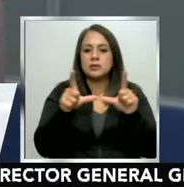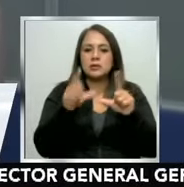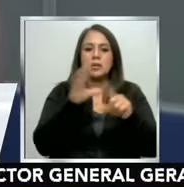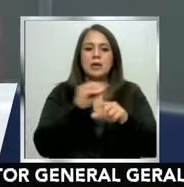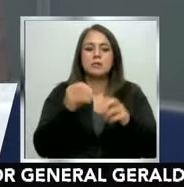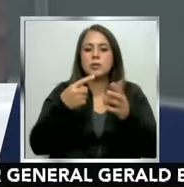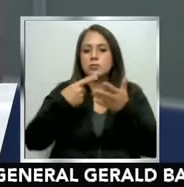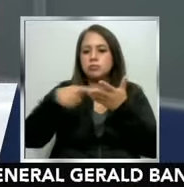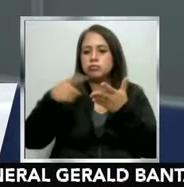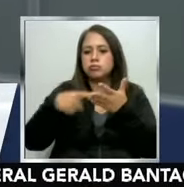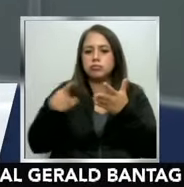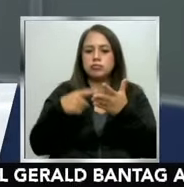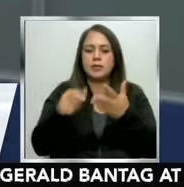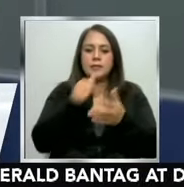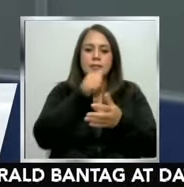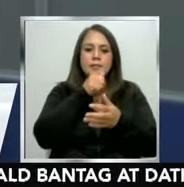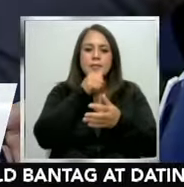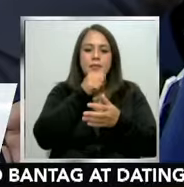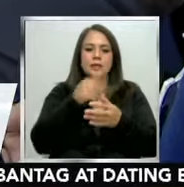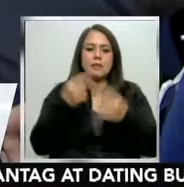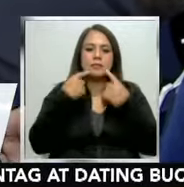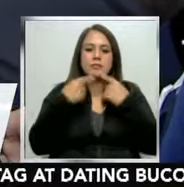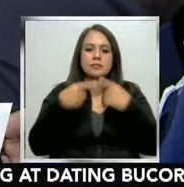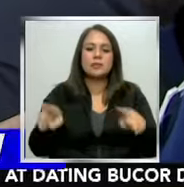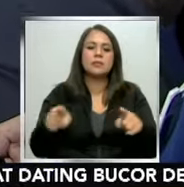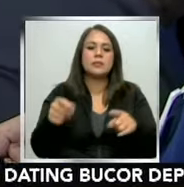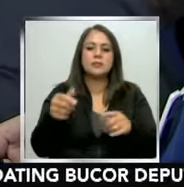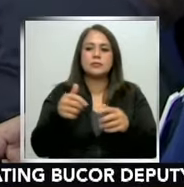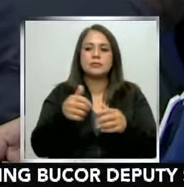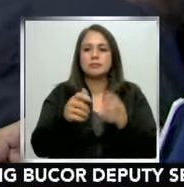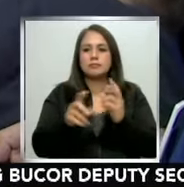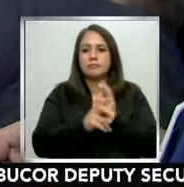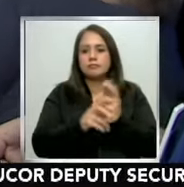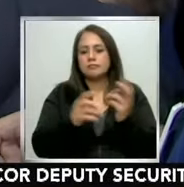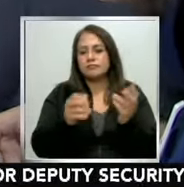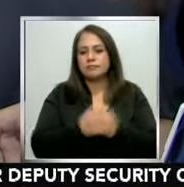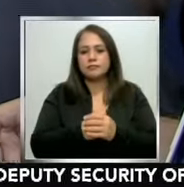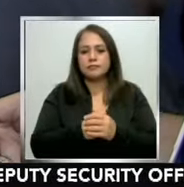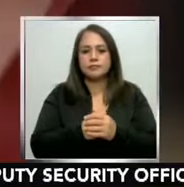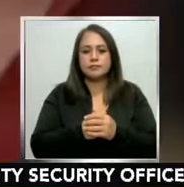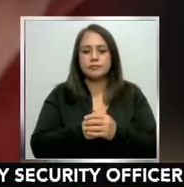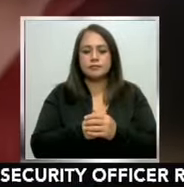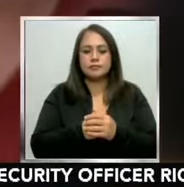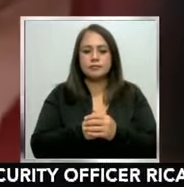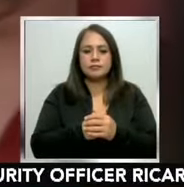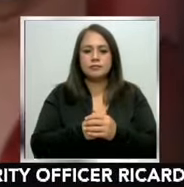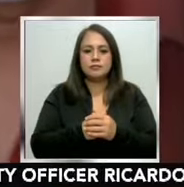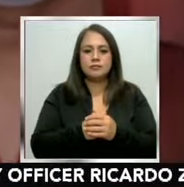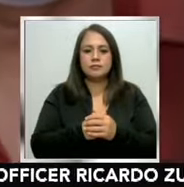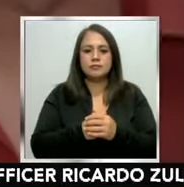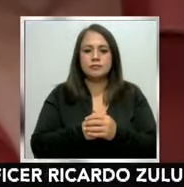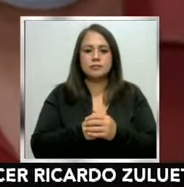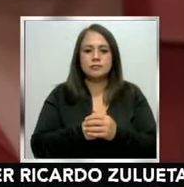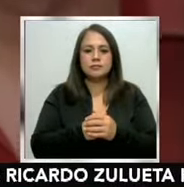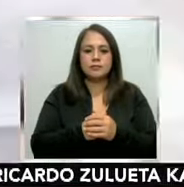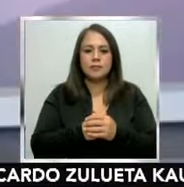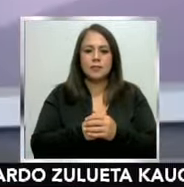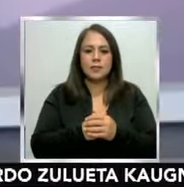mga pribado at mga publikong sasakyan. Para sa GMA Integrated News, Joseph Morong, nakatutok 24